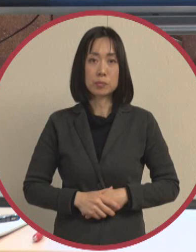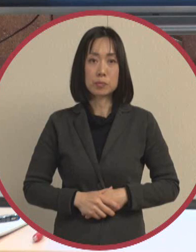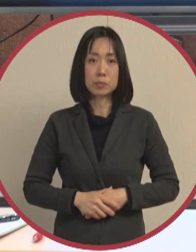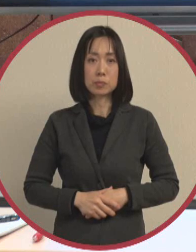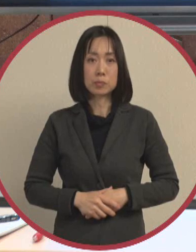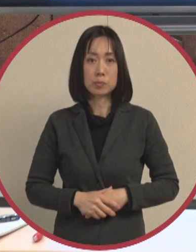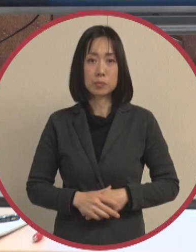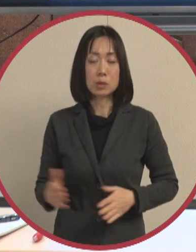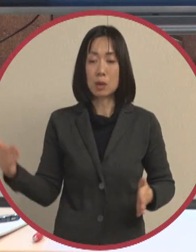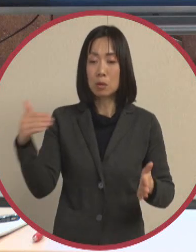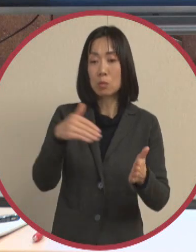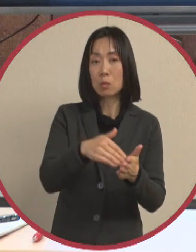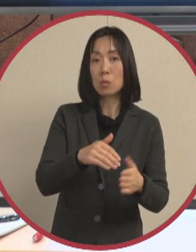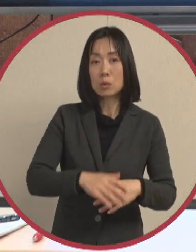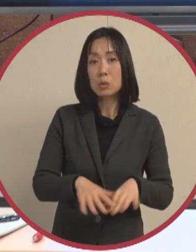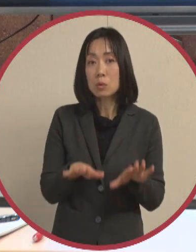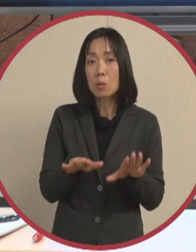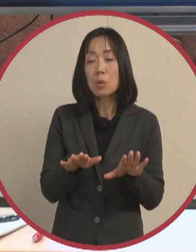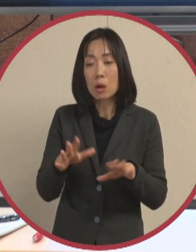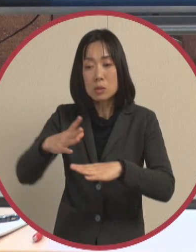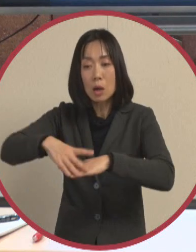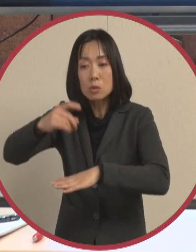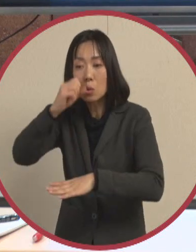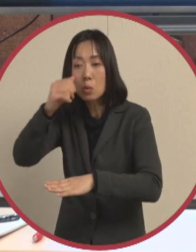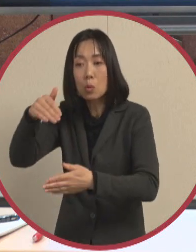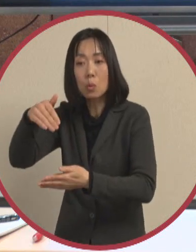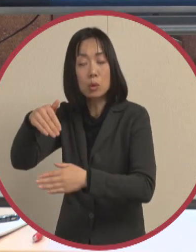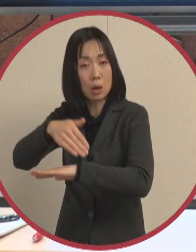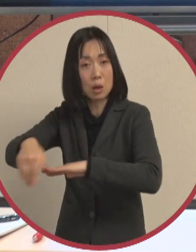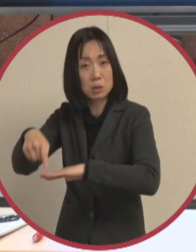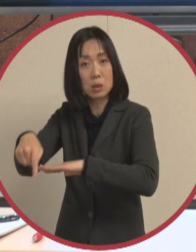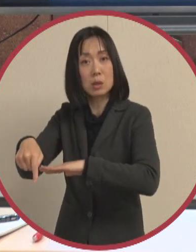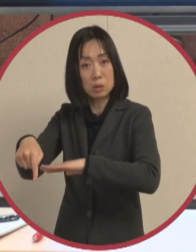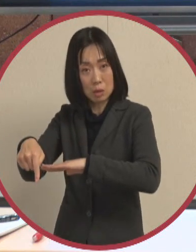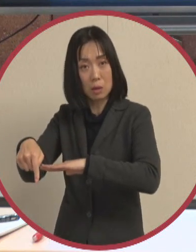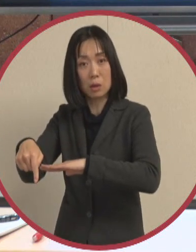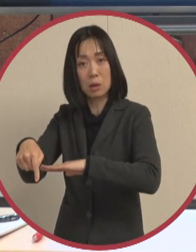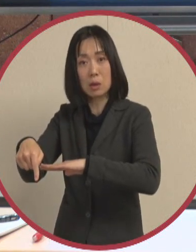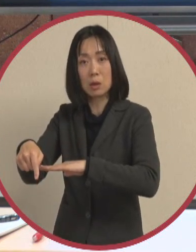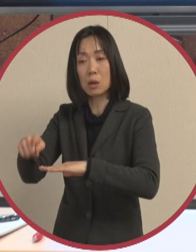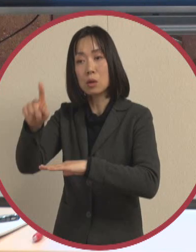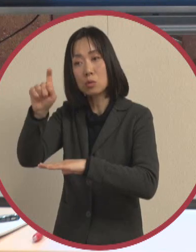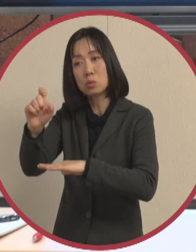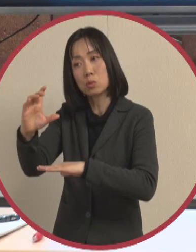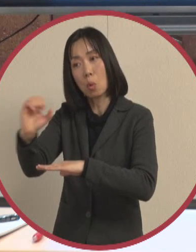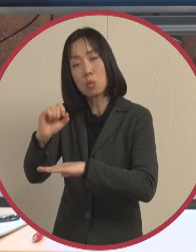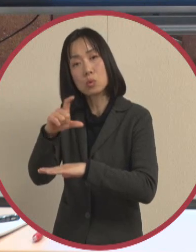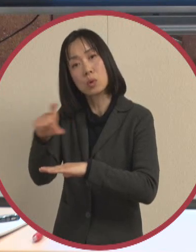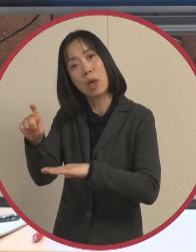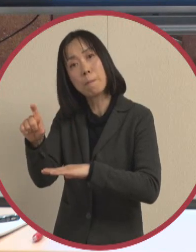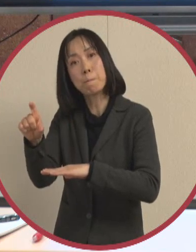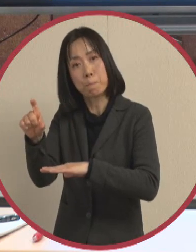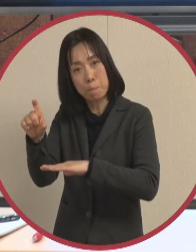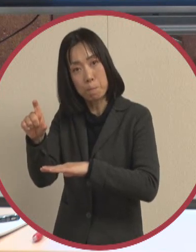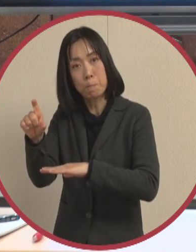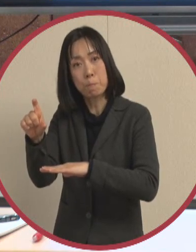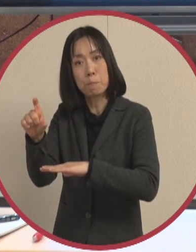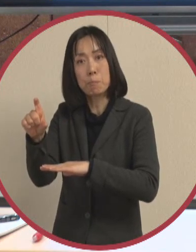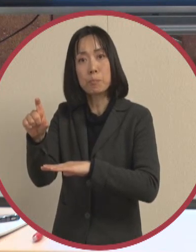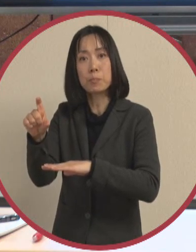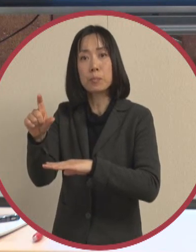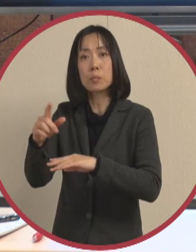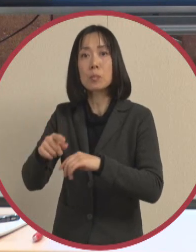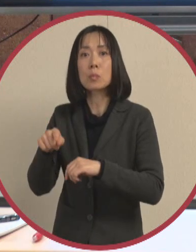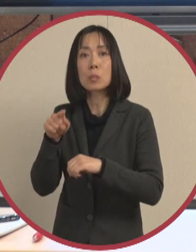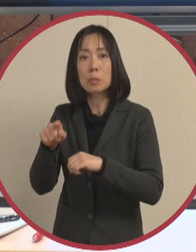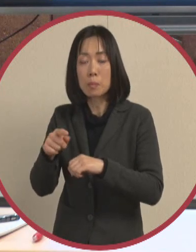最後にですね、あの今回当初予定していたの予算10億円程度で、あのもっと一斉に大規